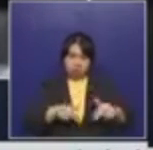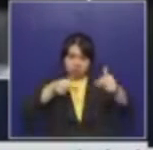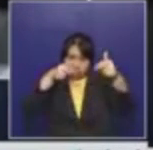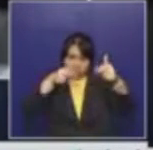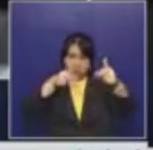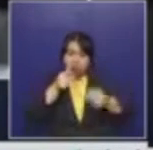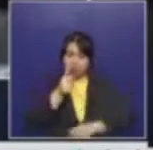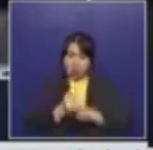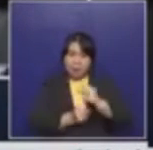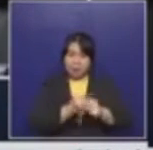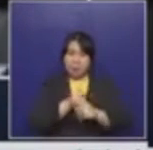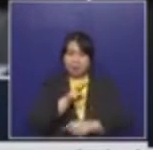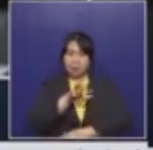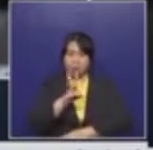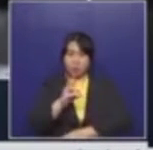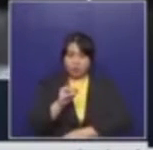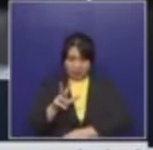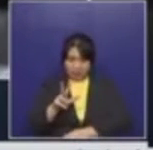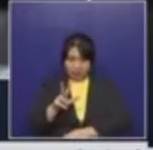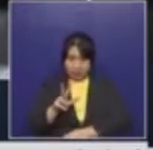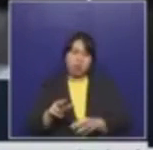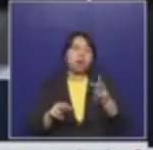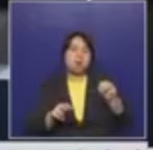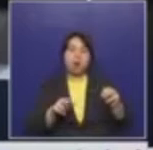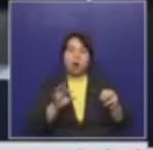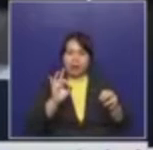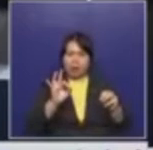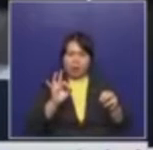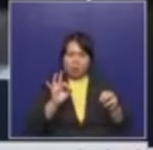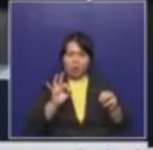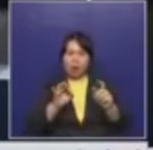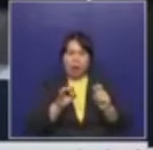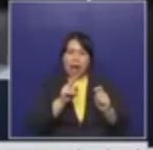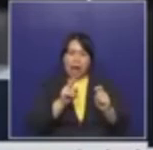มีการประชุมผ่านสื่ออิเล็กทรอนิกส์พ.ศ2563ในมาตรา 9